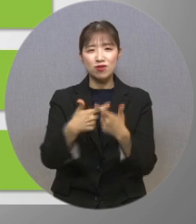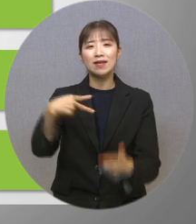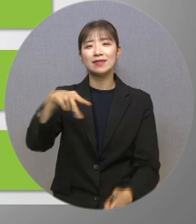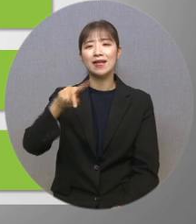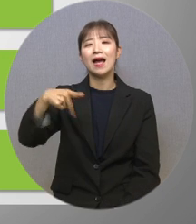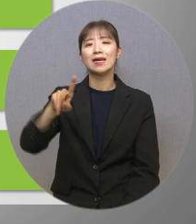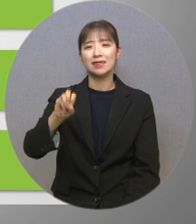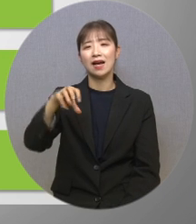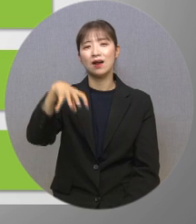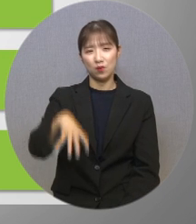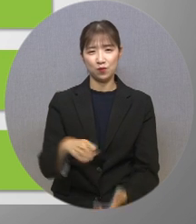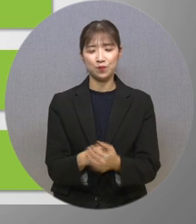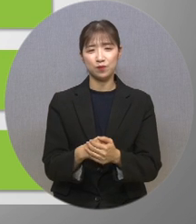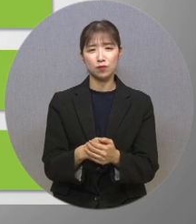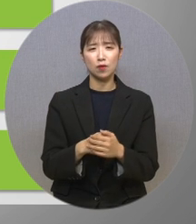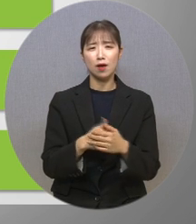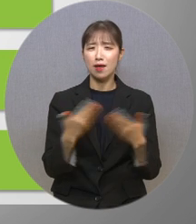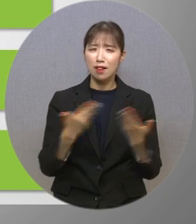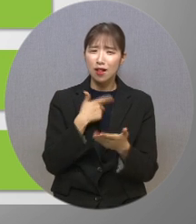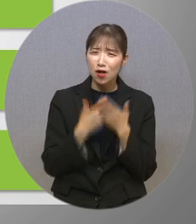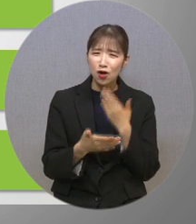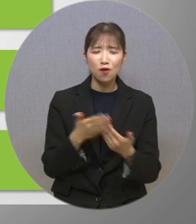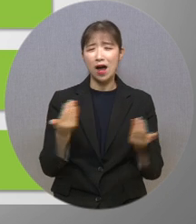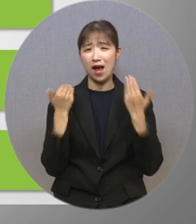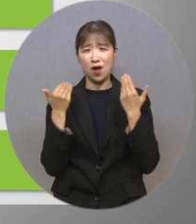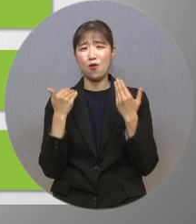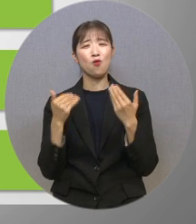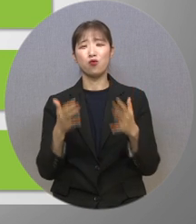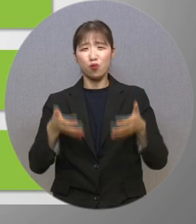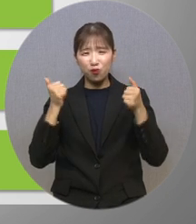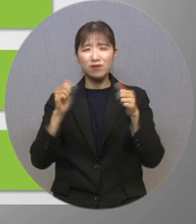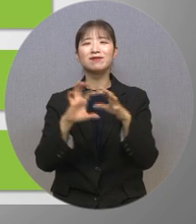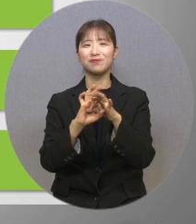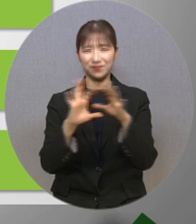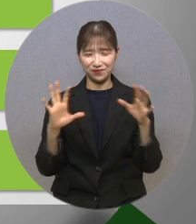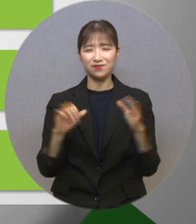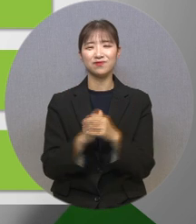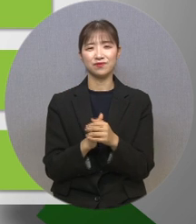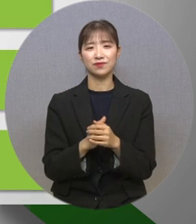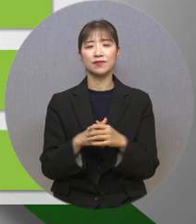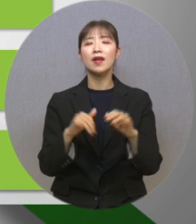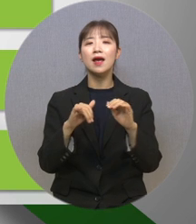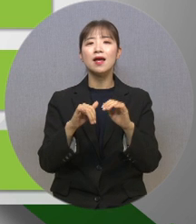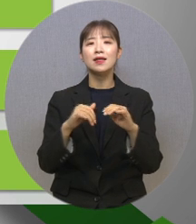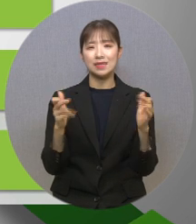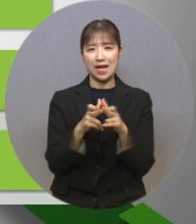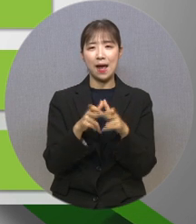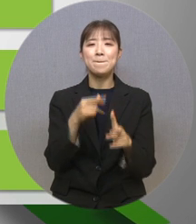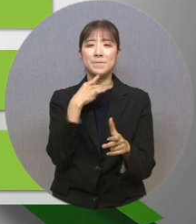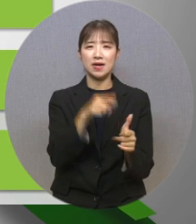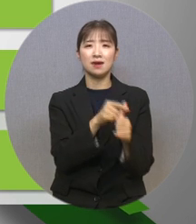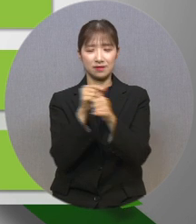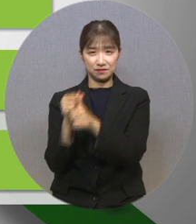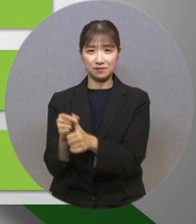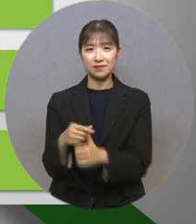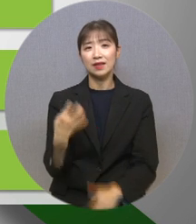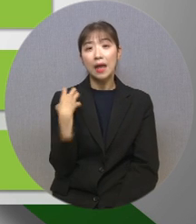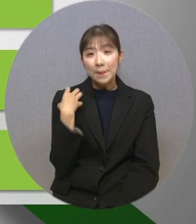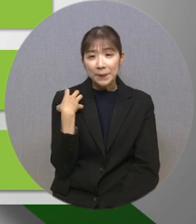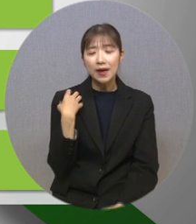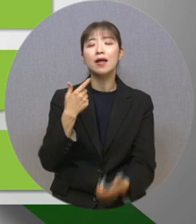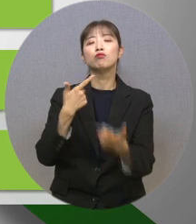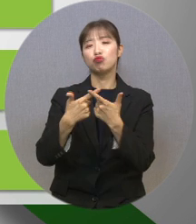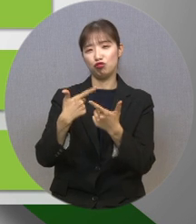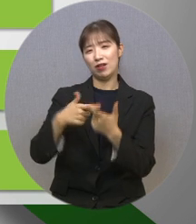사상구입니다. 경력과 학력은 무관하며 계약직을 채용합니다. 장애인만 채용하며 담당지사는 부산지사입니다.